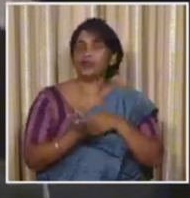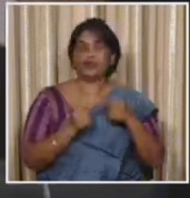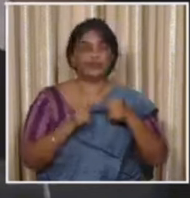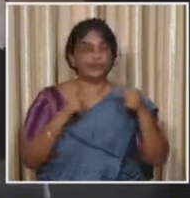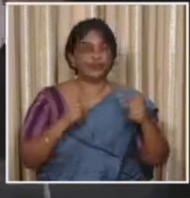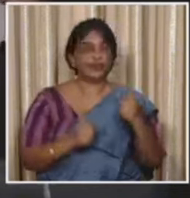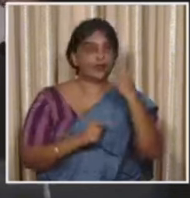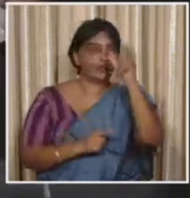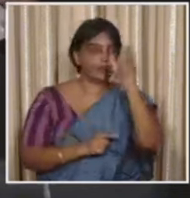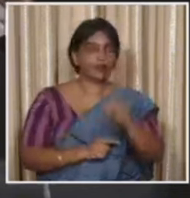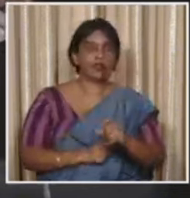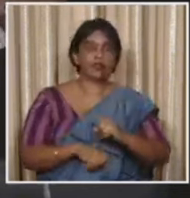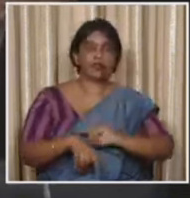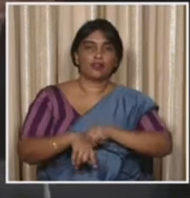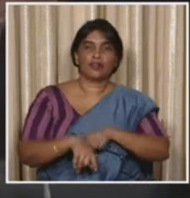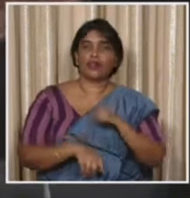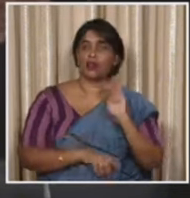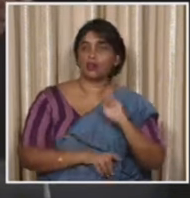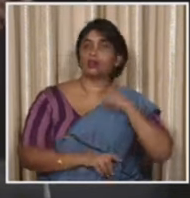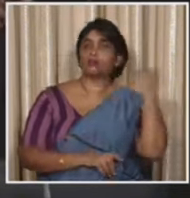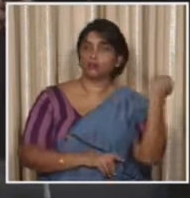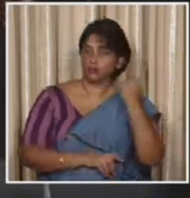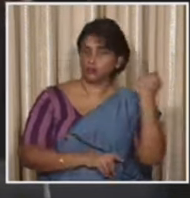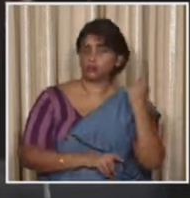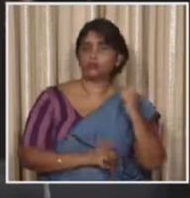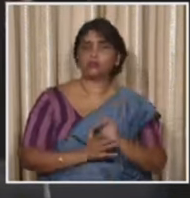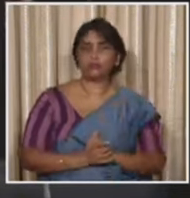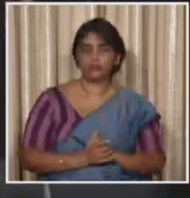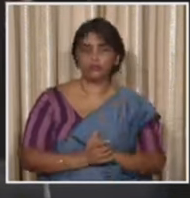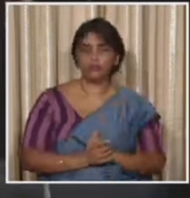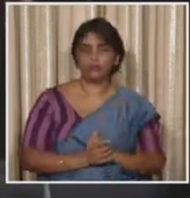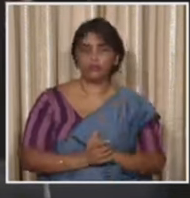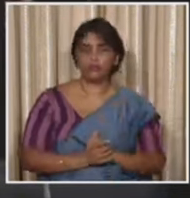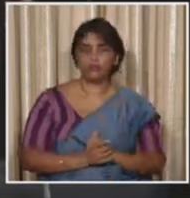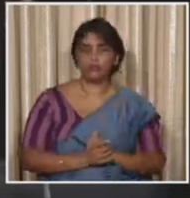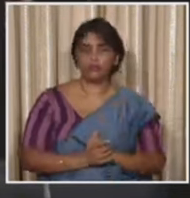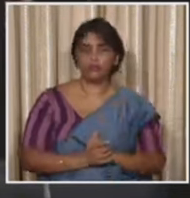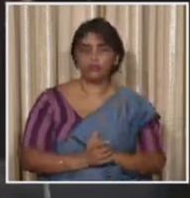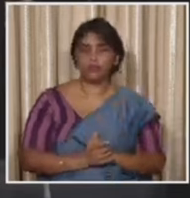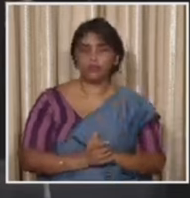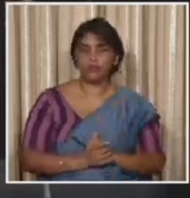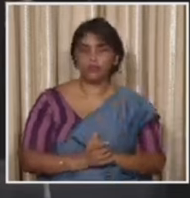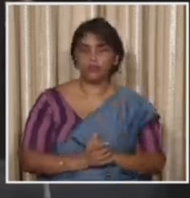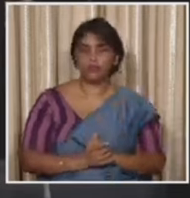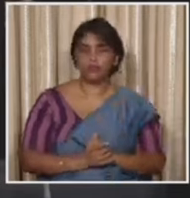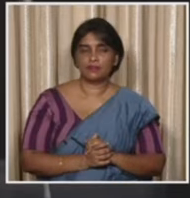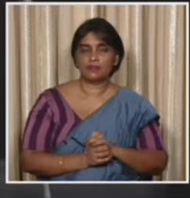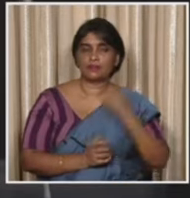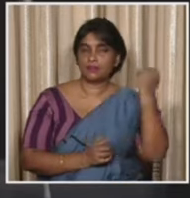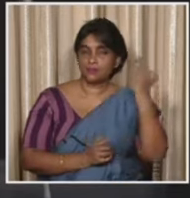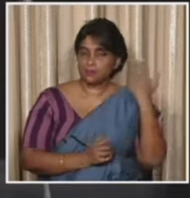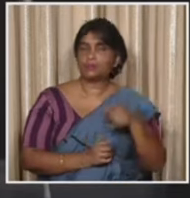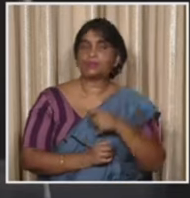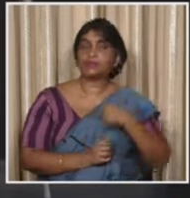එක මිනිහෙක් විතරක් දවසකට විනාඩි 40 ගානේ කතා කරනවා. 30ක්. ඔව් ඒ වගේ කතා කරලා